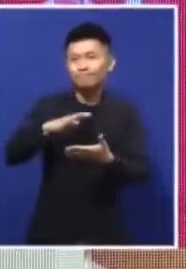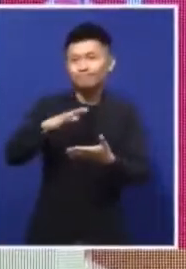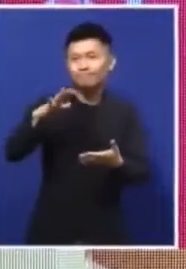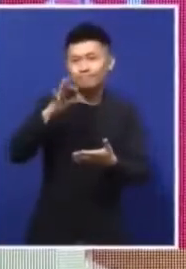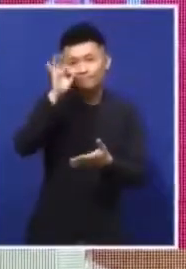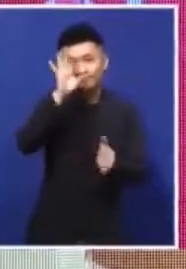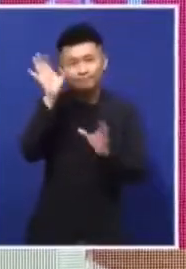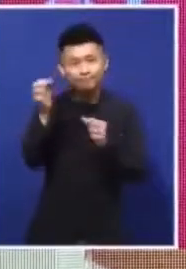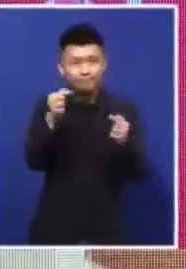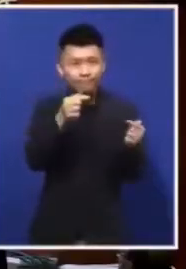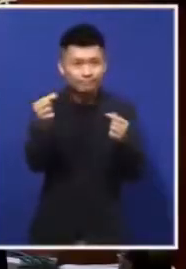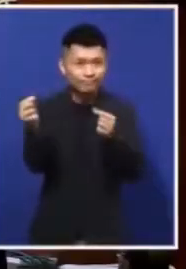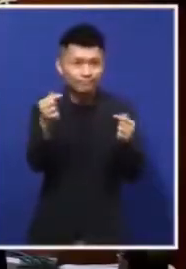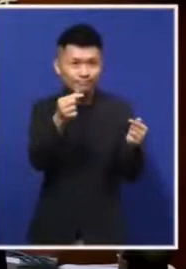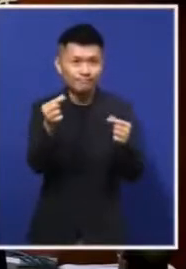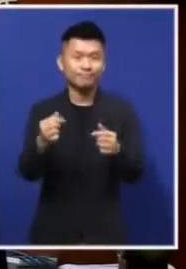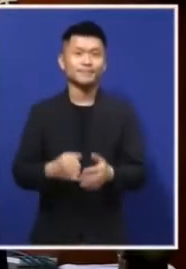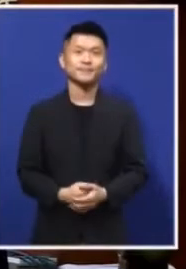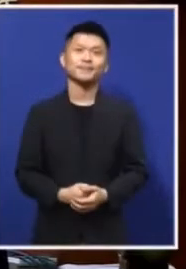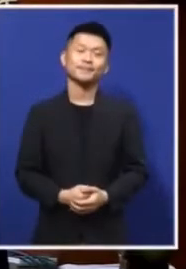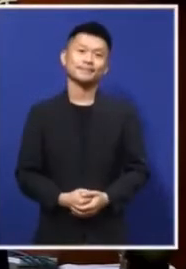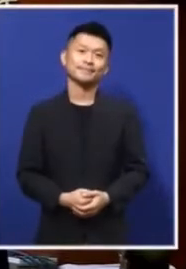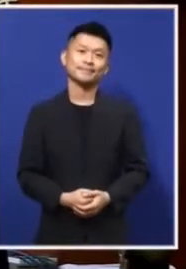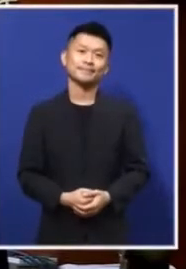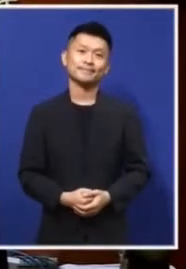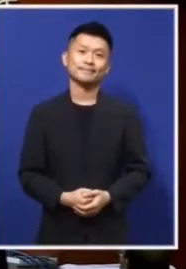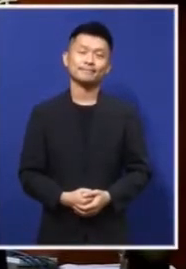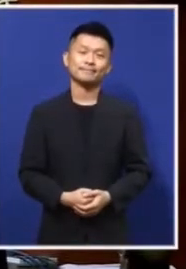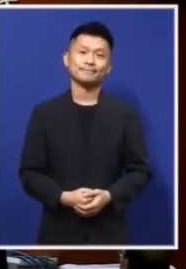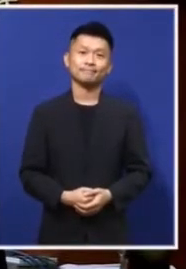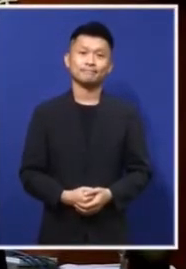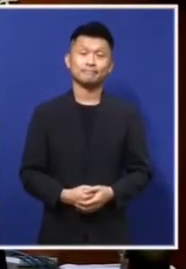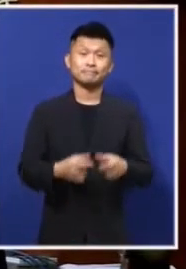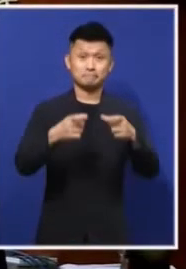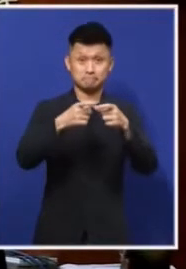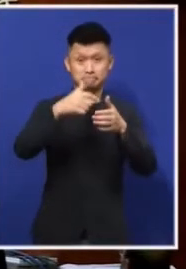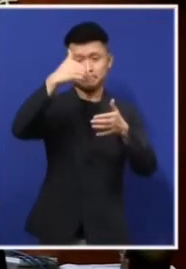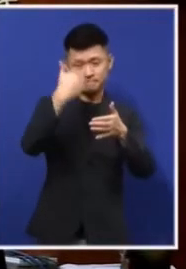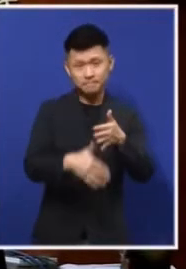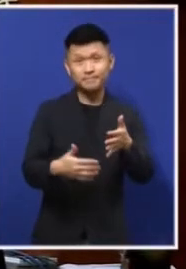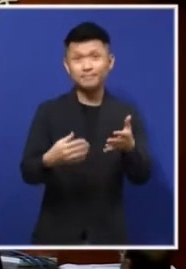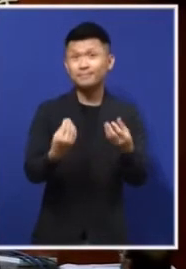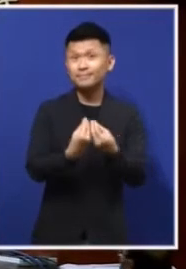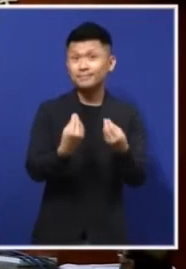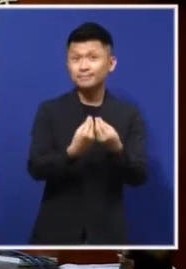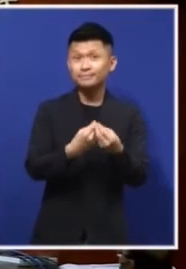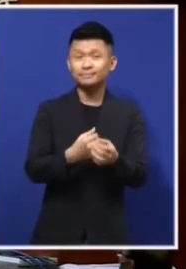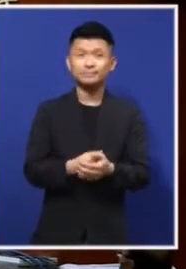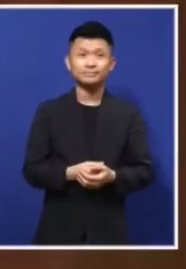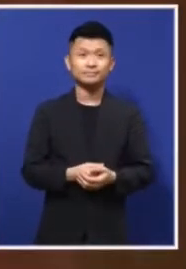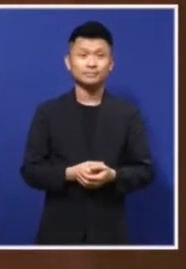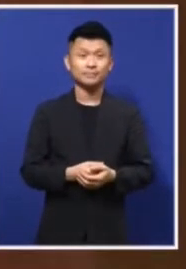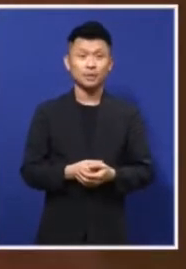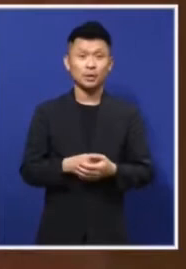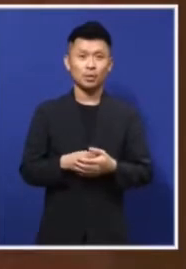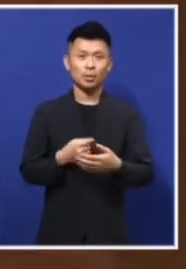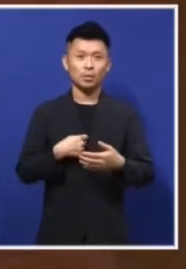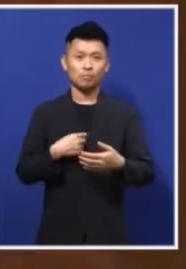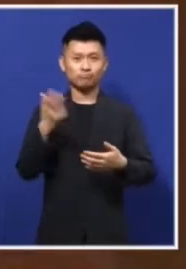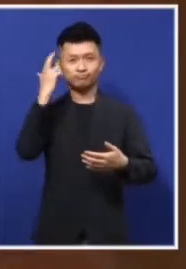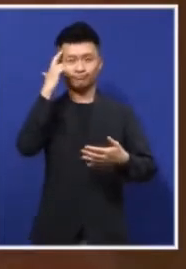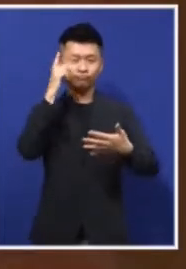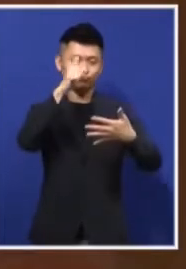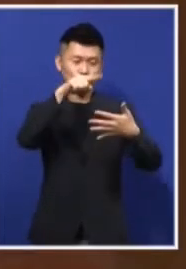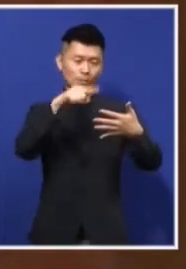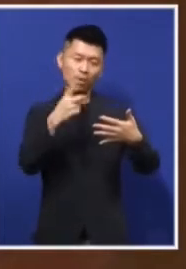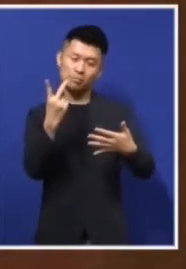对。 好，那个剩余的部分，好像会不会有人只勾两三个这样子，造